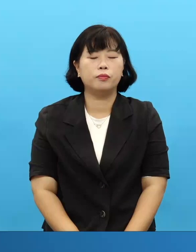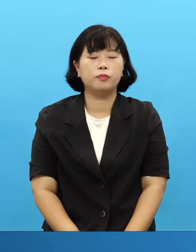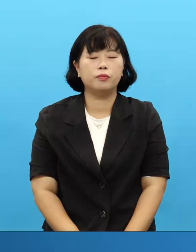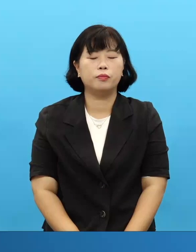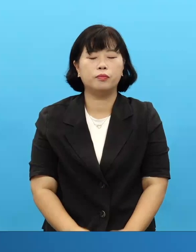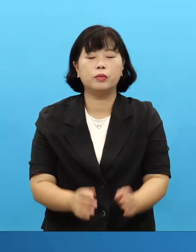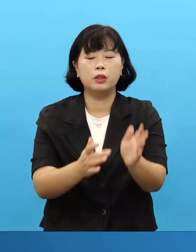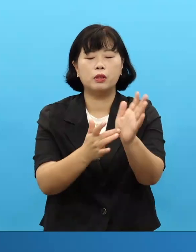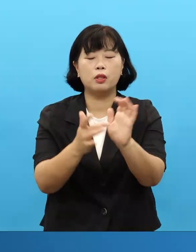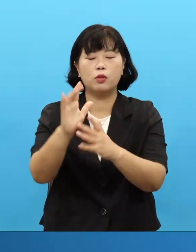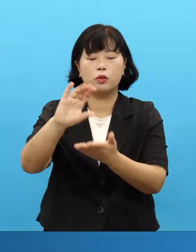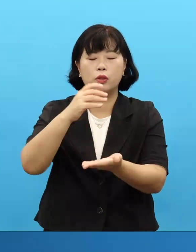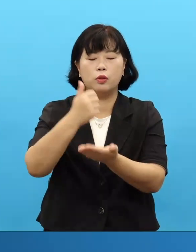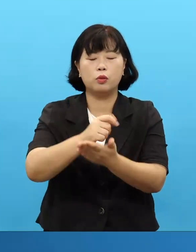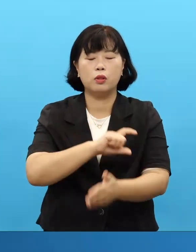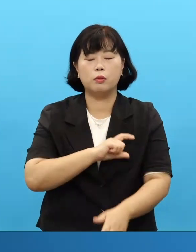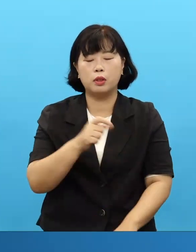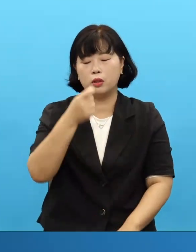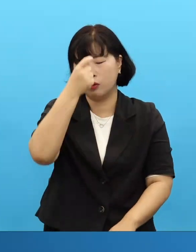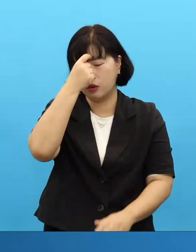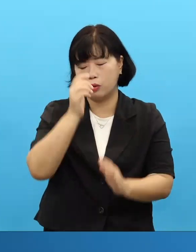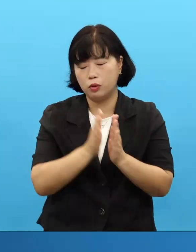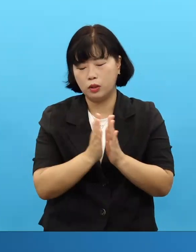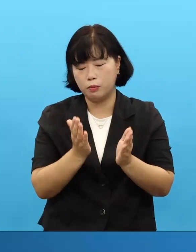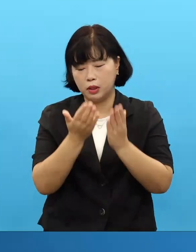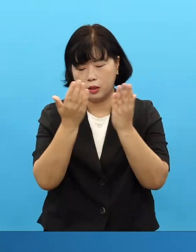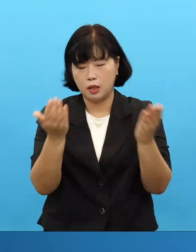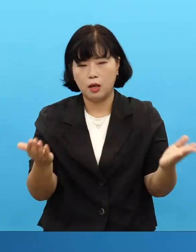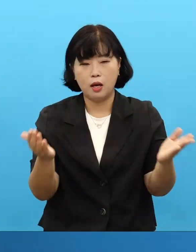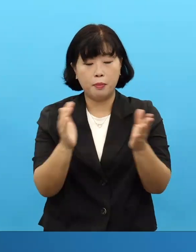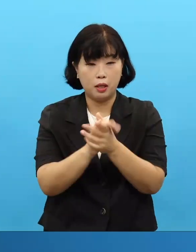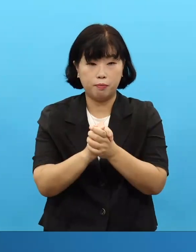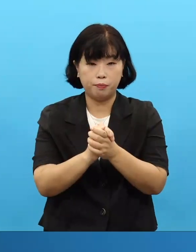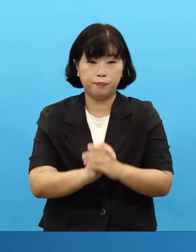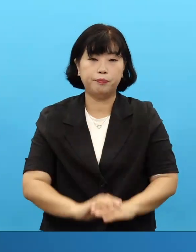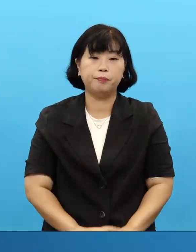given to them? 예수 그리스도 이름으로 기도하옵나이다. In Jesus Christ's name we pray. Amen.